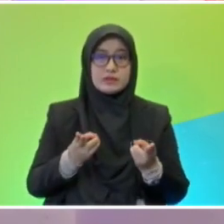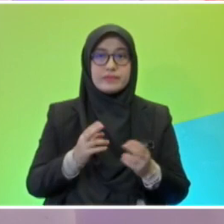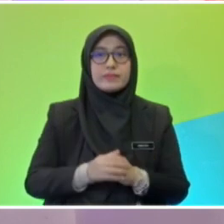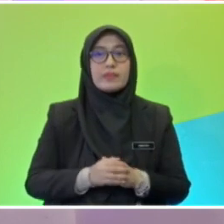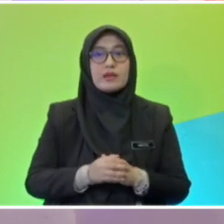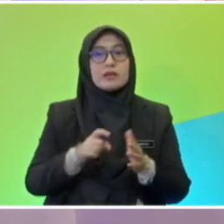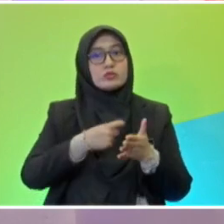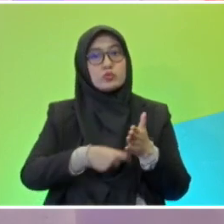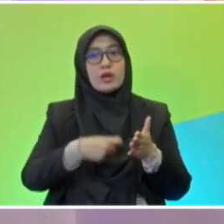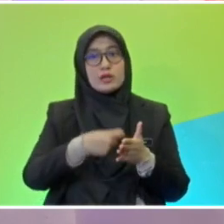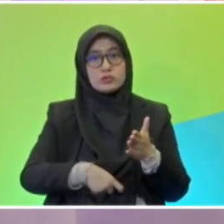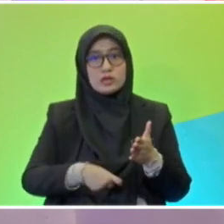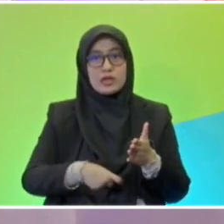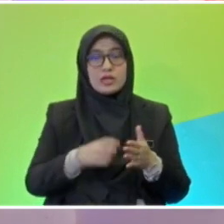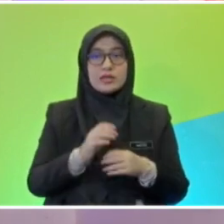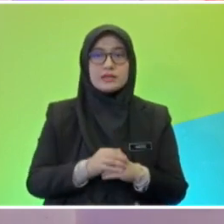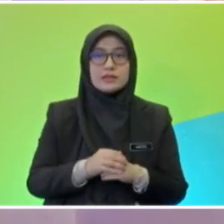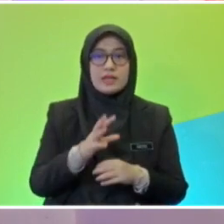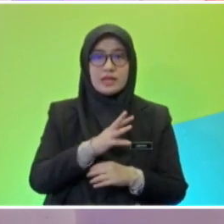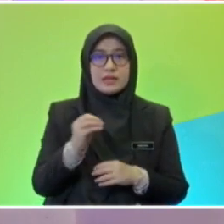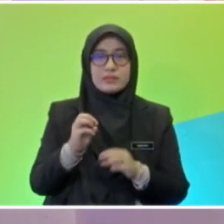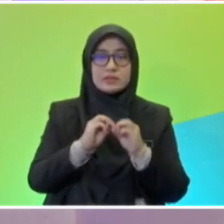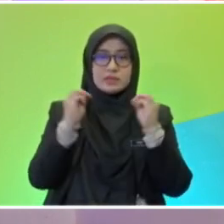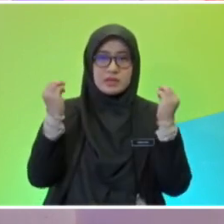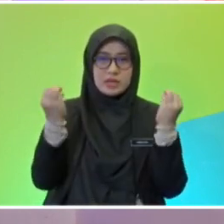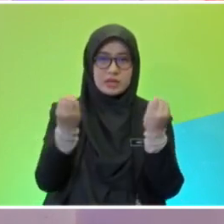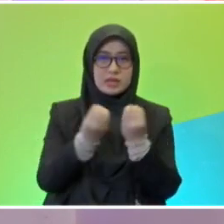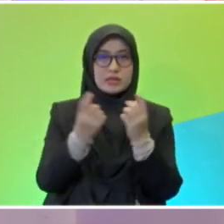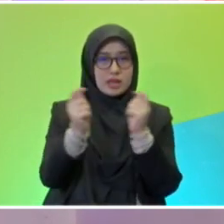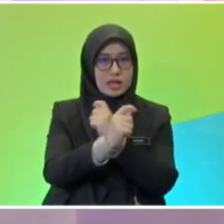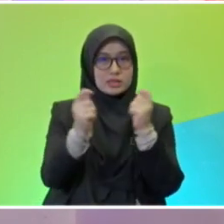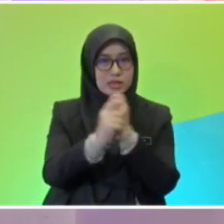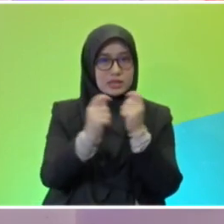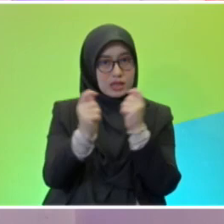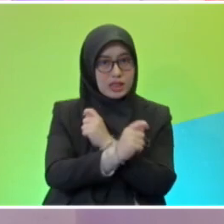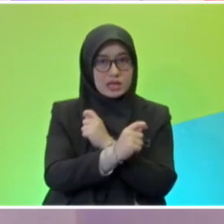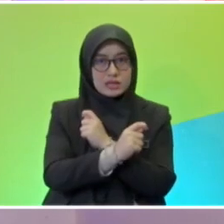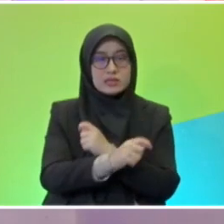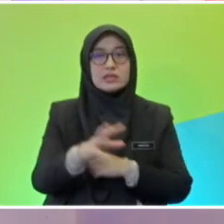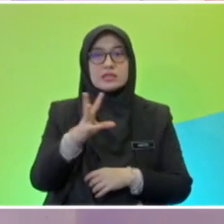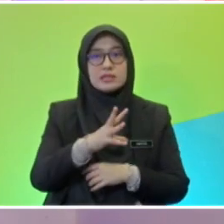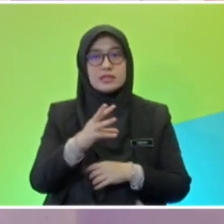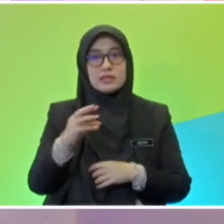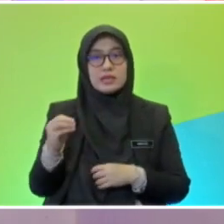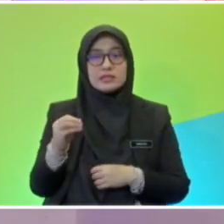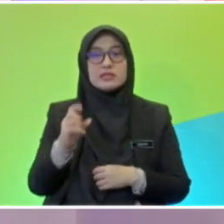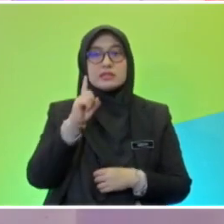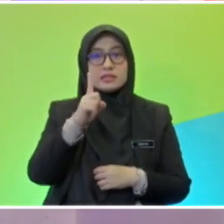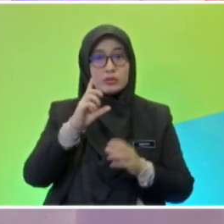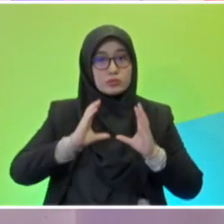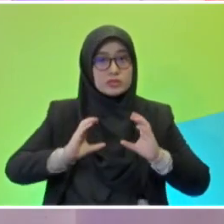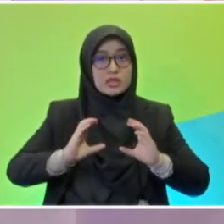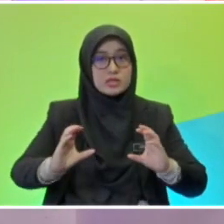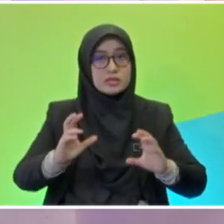dilalui oleh masyarakat ketika itu menyebabkan penentangan demi penentangan dan daripada satu kaidah tidak berjanji bahwa